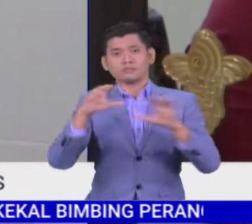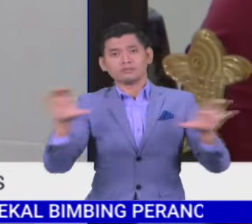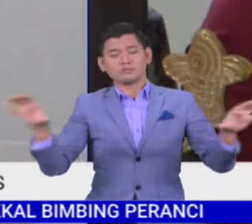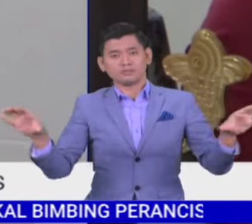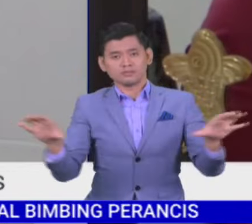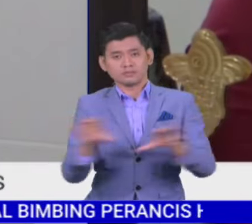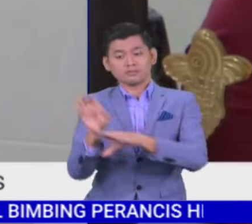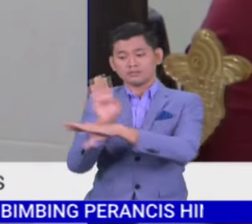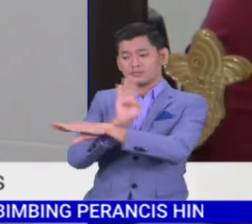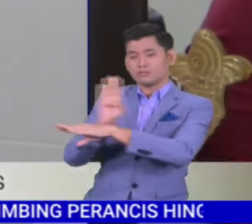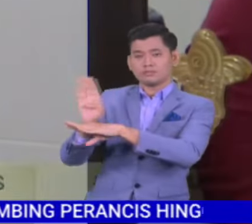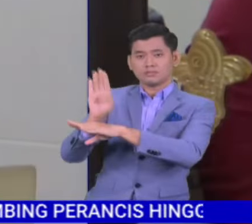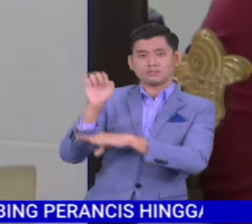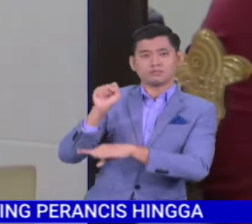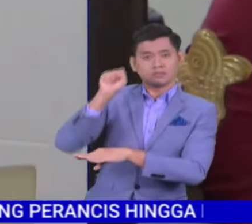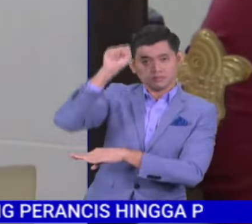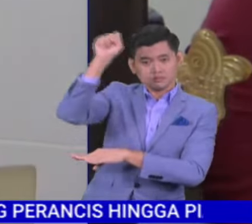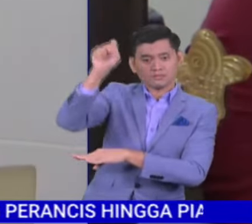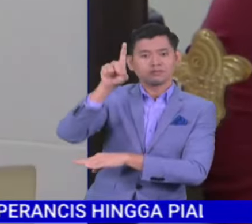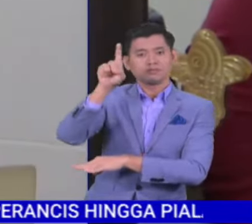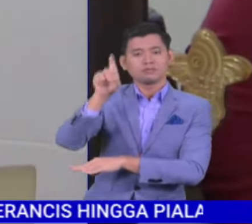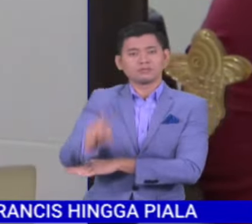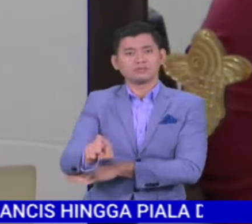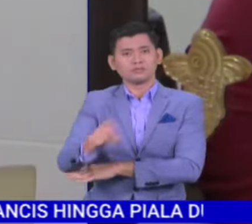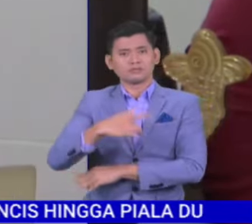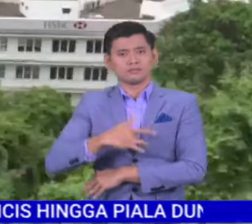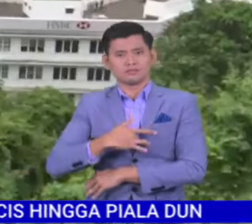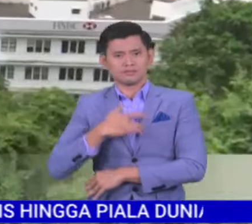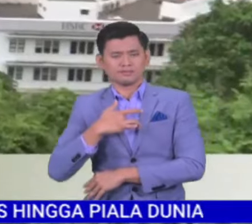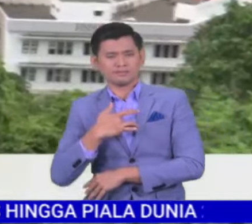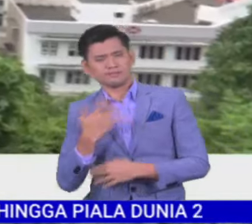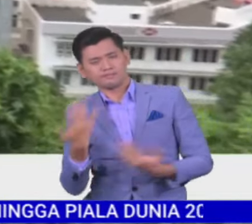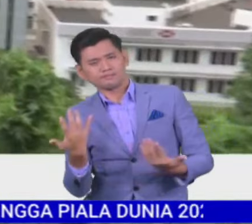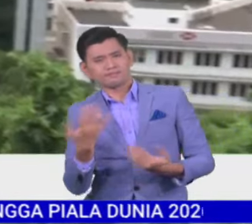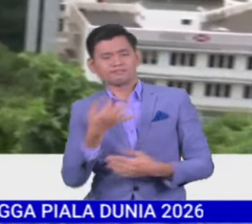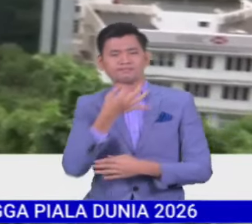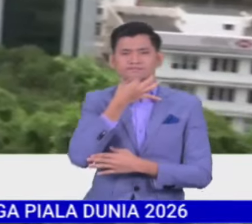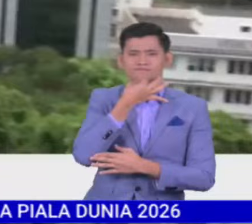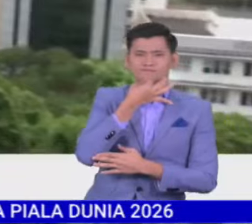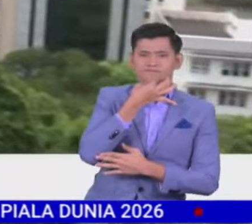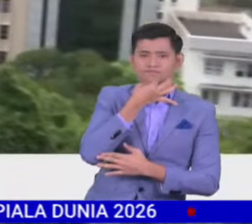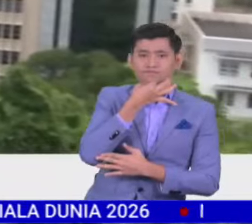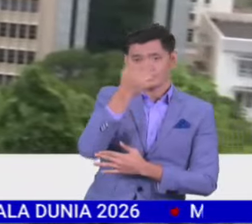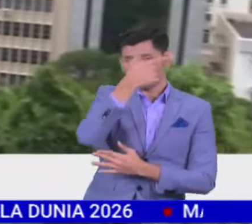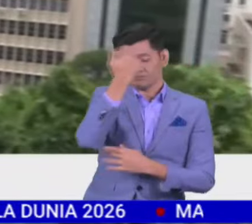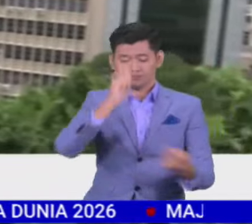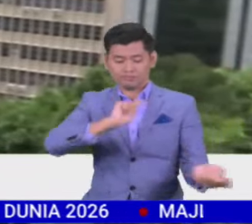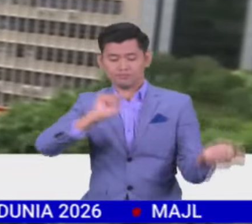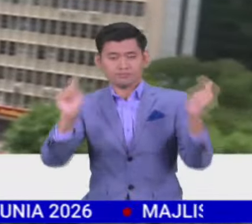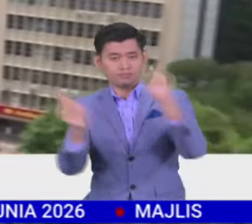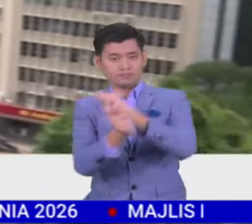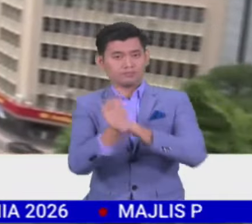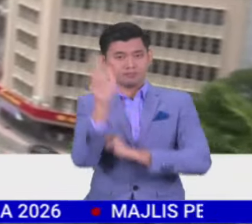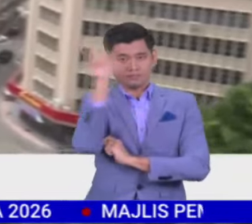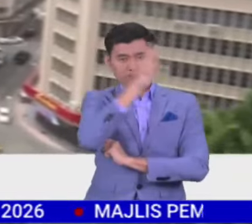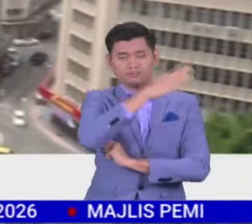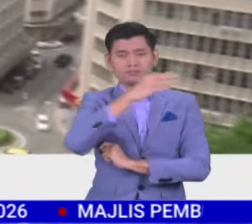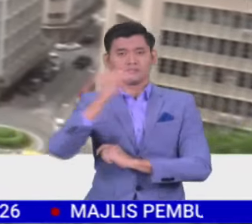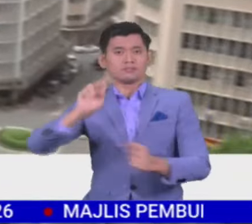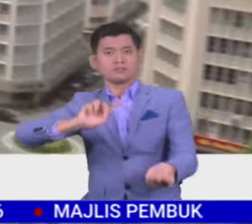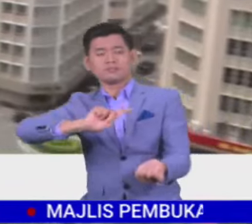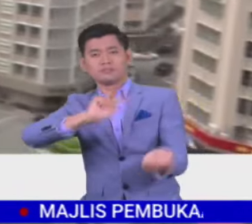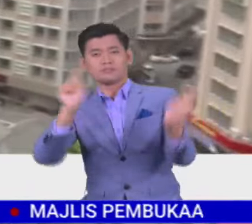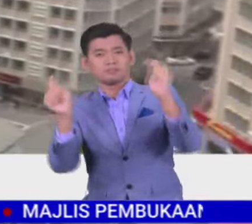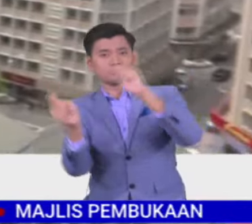penjagaan di Sabang sudah pastinya akar berasa was-was kemungkinan petugal kerajaan tukang polisi tua